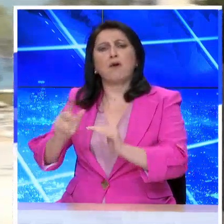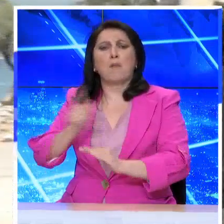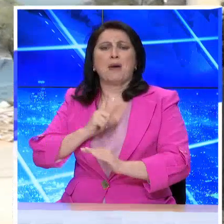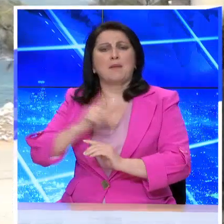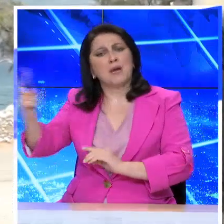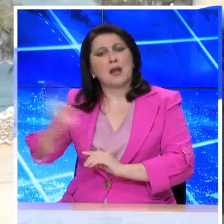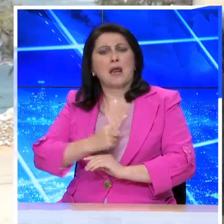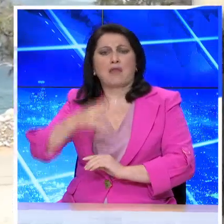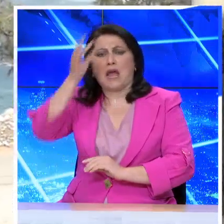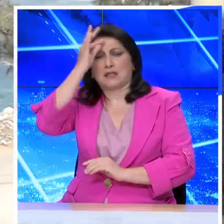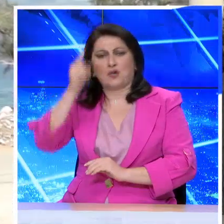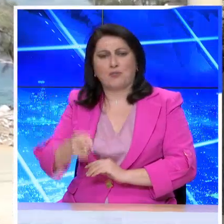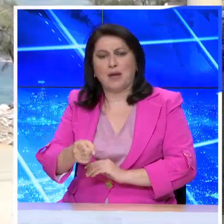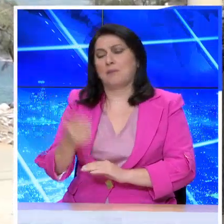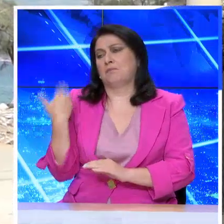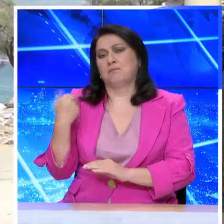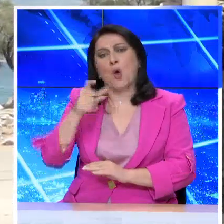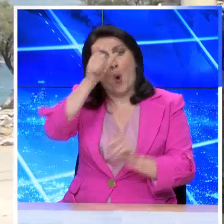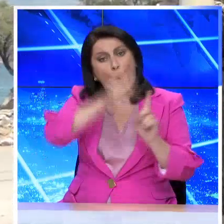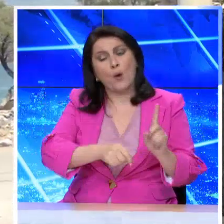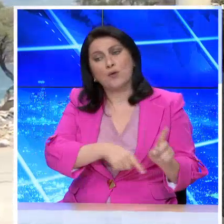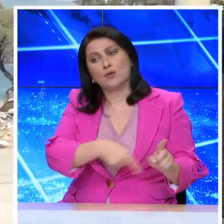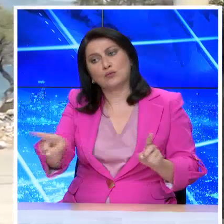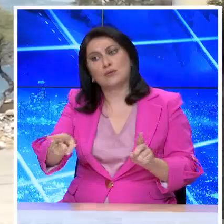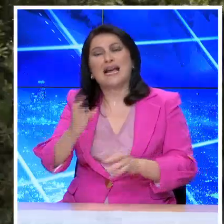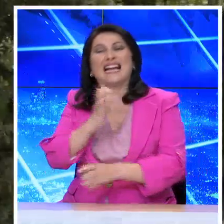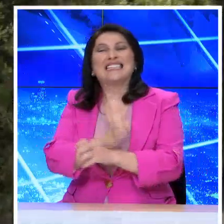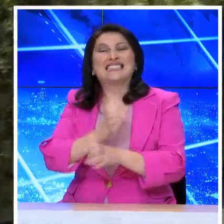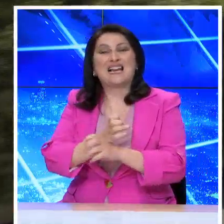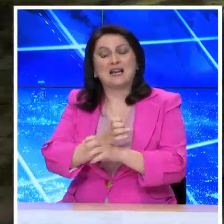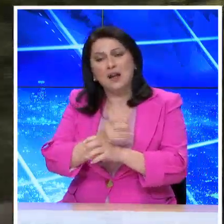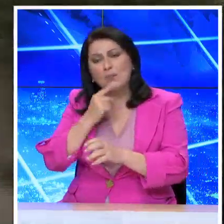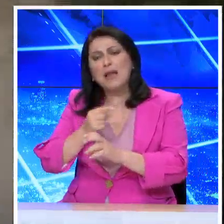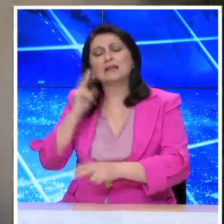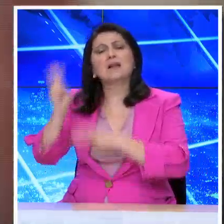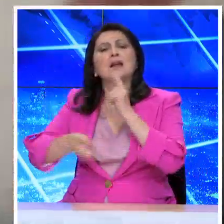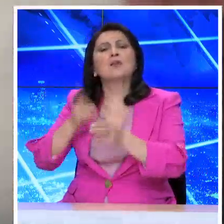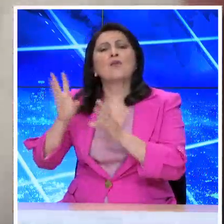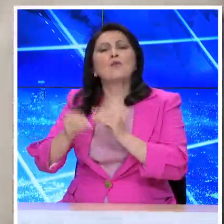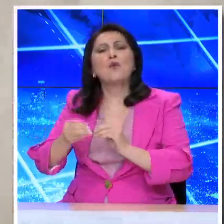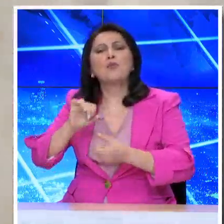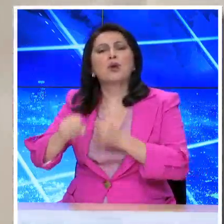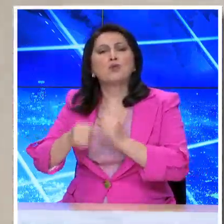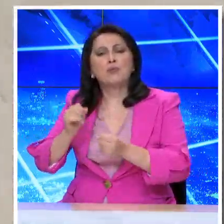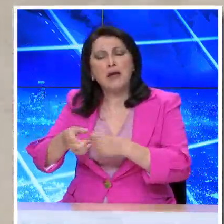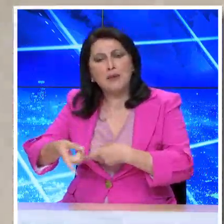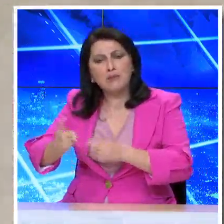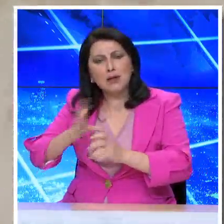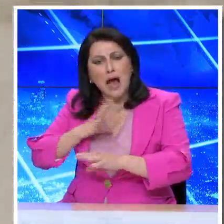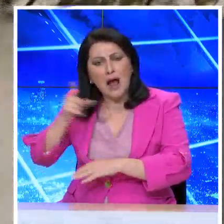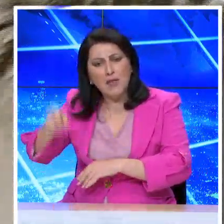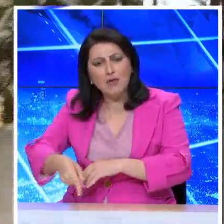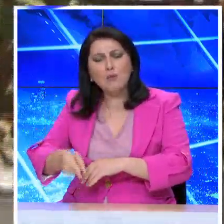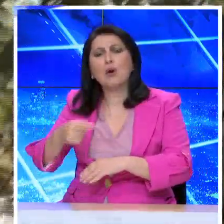τις αρχές. Πριν από λίγη ώρα οδηγήθηκε η Κατερίνα στον εισαγγελέα, το ασκήθηκε δίωξη για απόπειρα ανθρωποκτονίας, κρατείται και τη Δευτέρα,